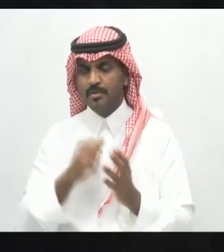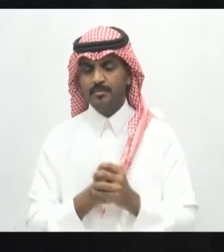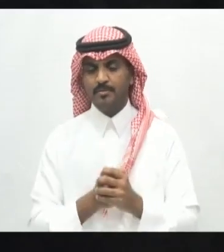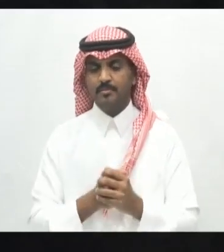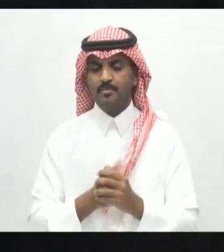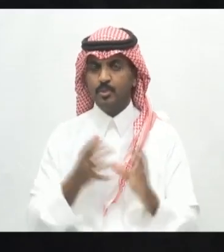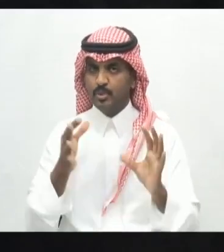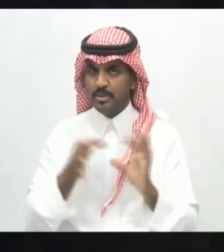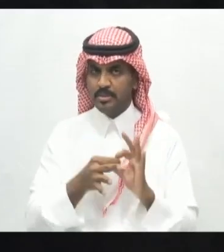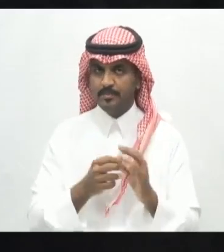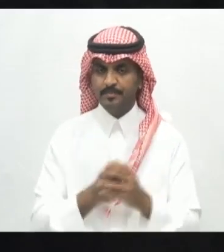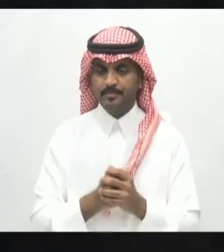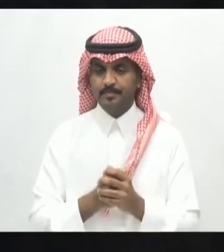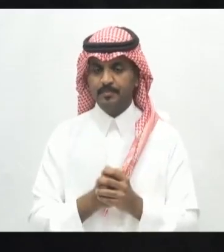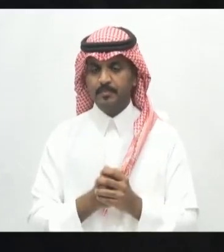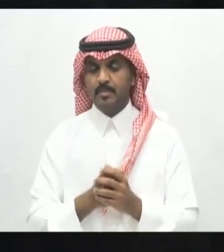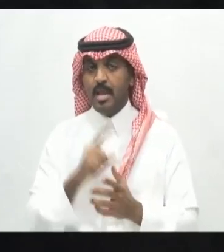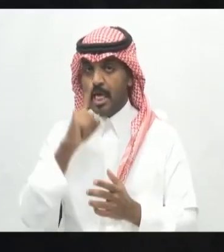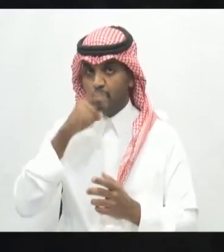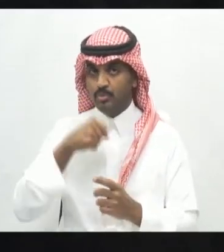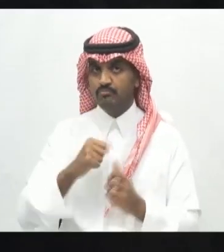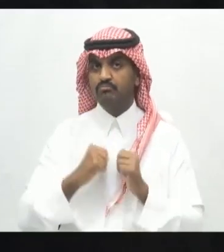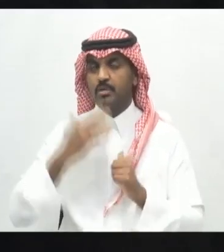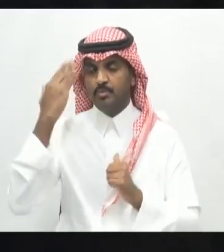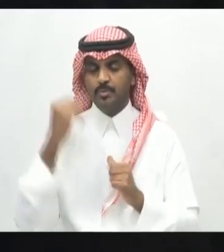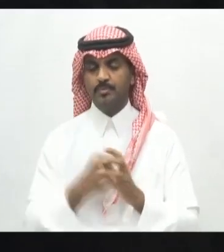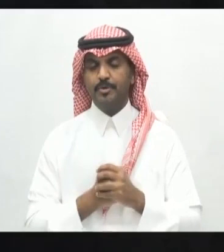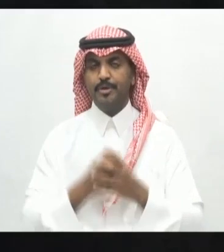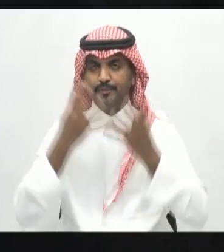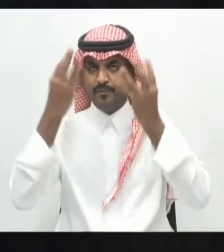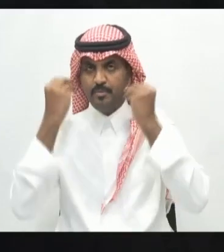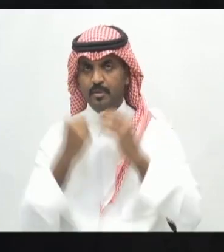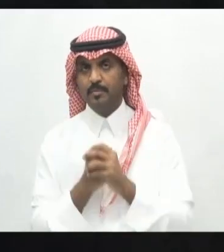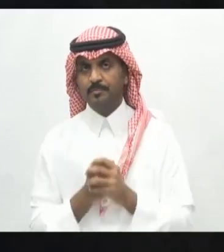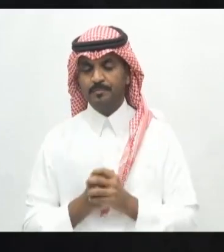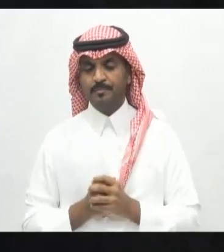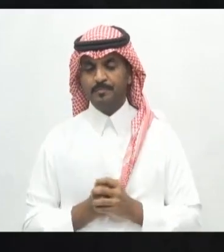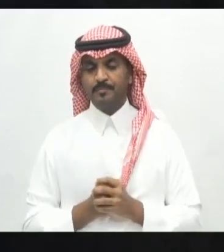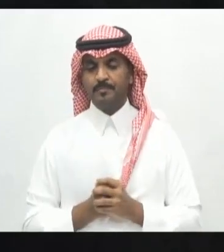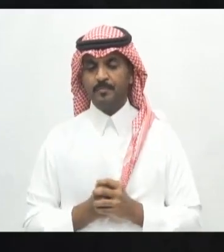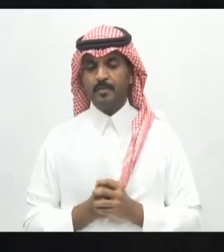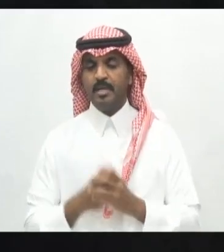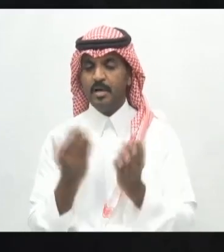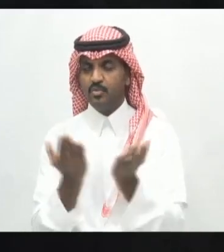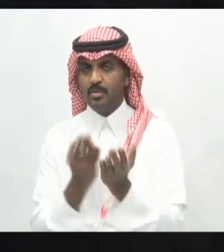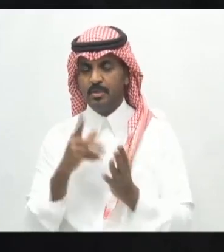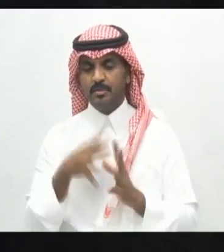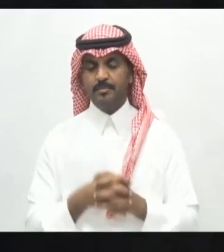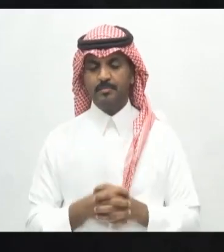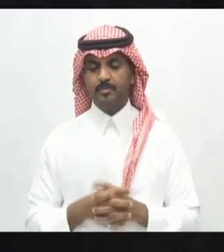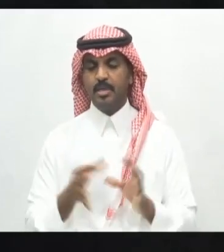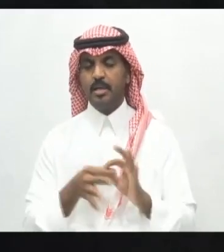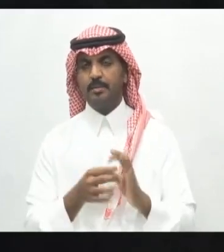متصله بالنهي لابد للطالب والطالبه ان يفهمها وان يستوعبها درسنا باذن الله تعالى